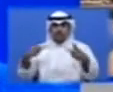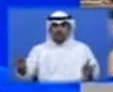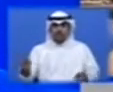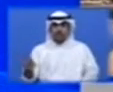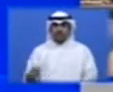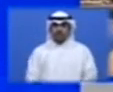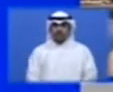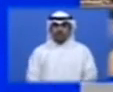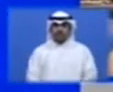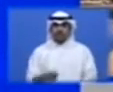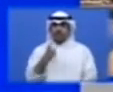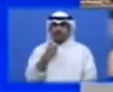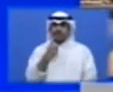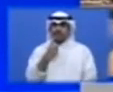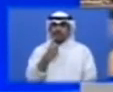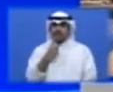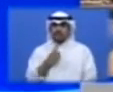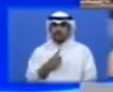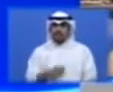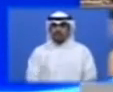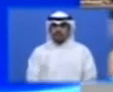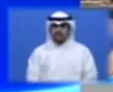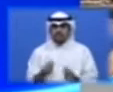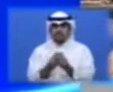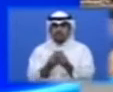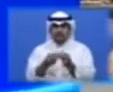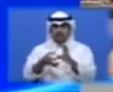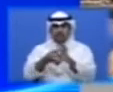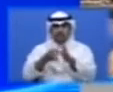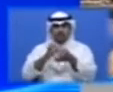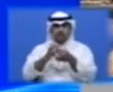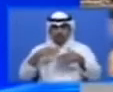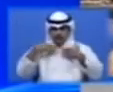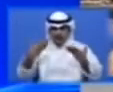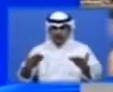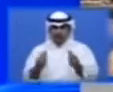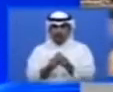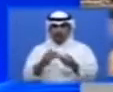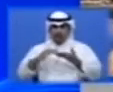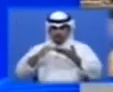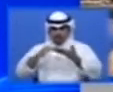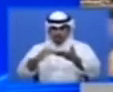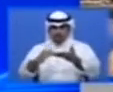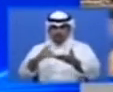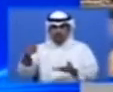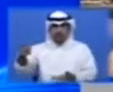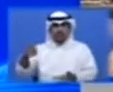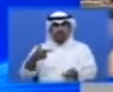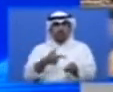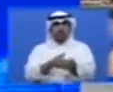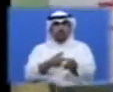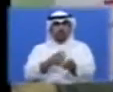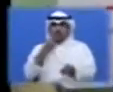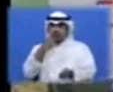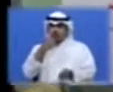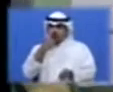2700 بدعم ومساندة من الجمعيات الخيرية في الكويت. مستشفى تخصصي يخدم كل